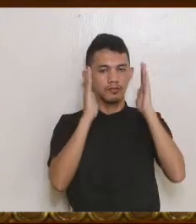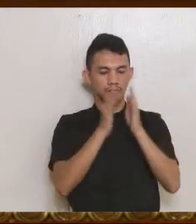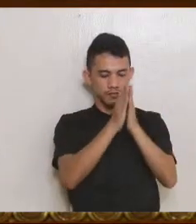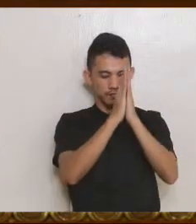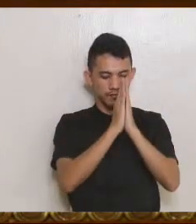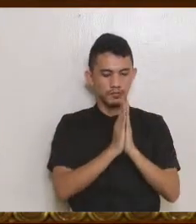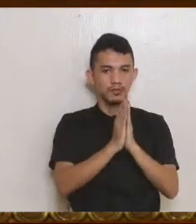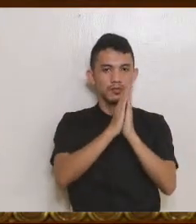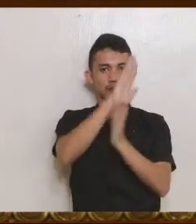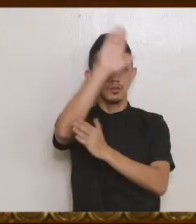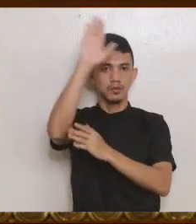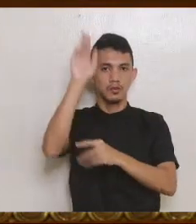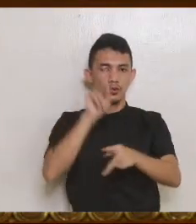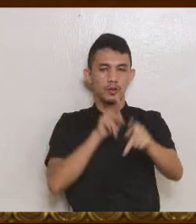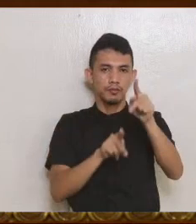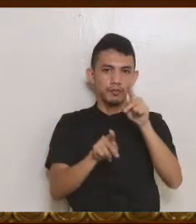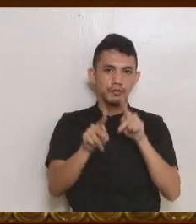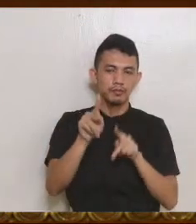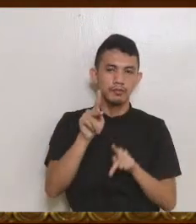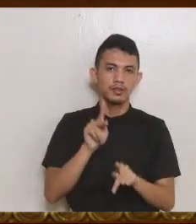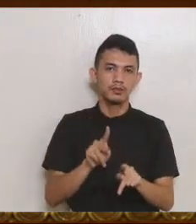nining imong katawhan